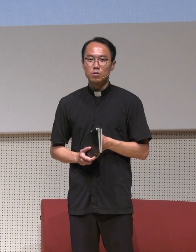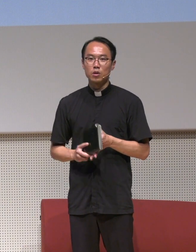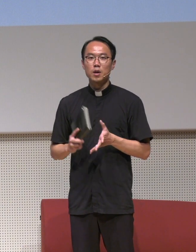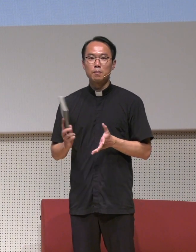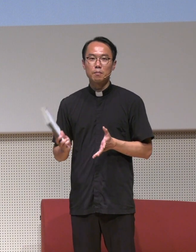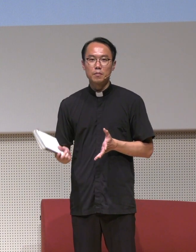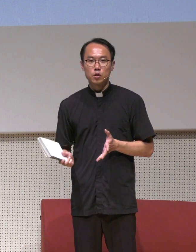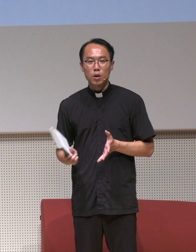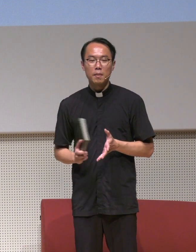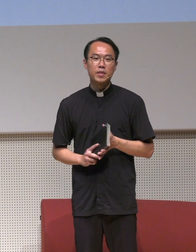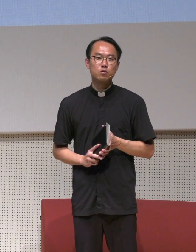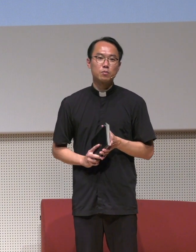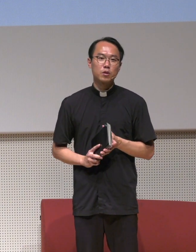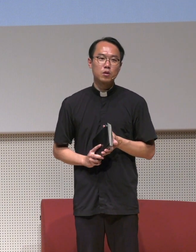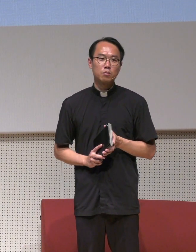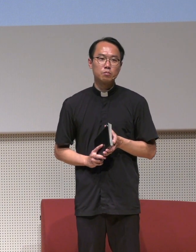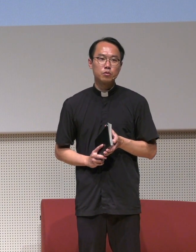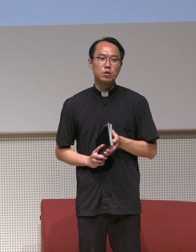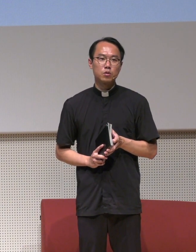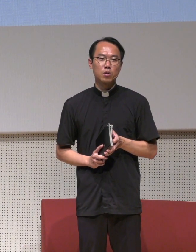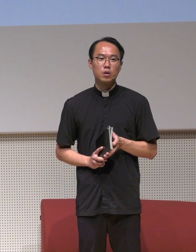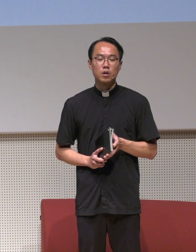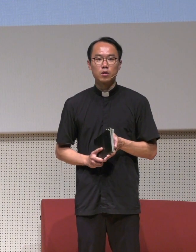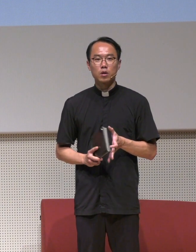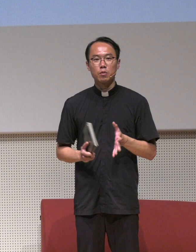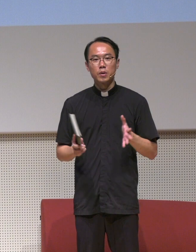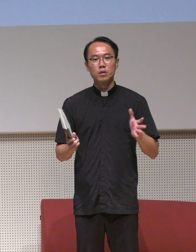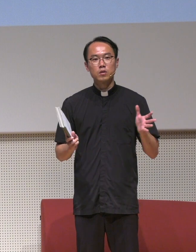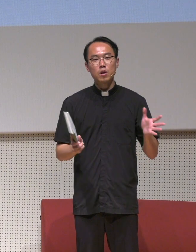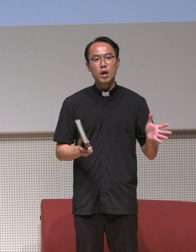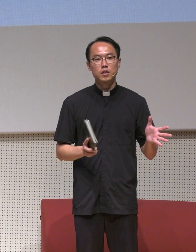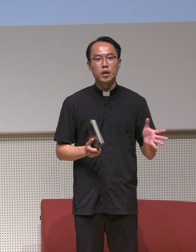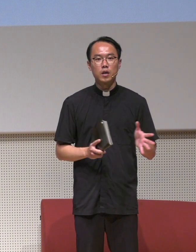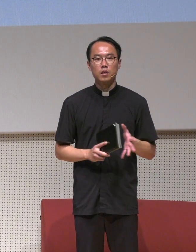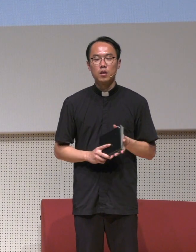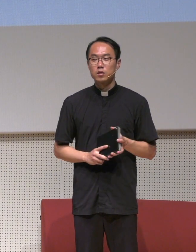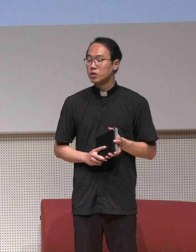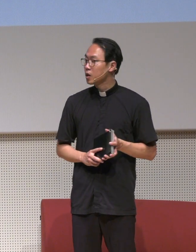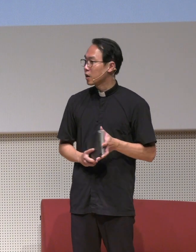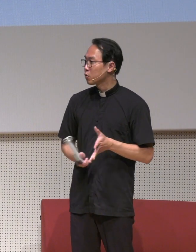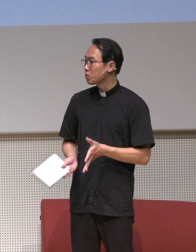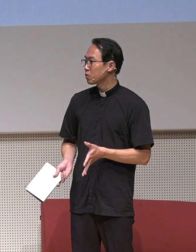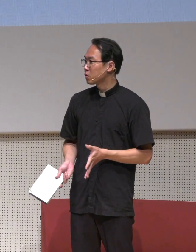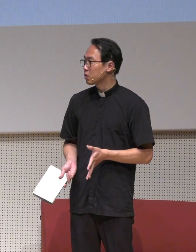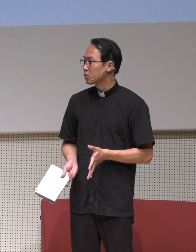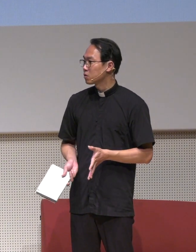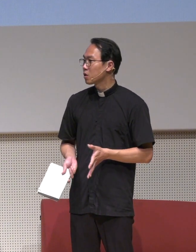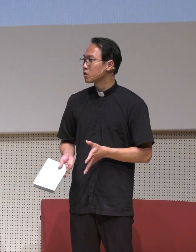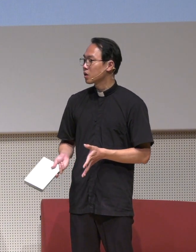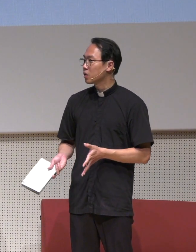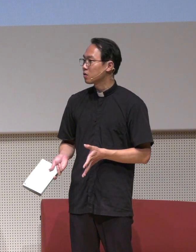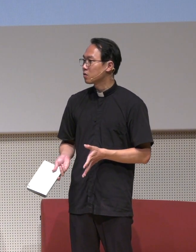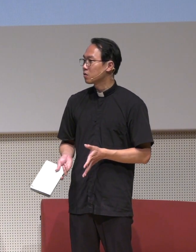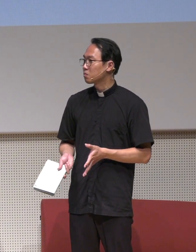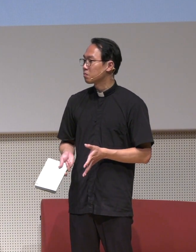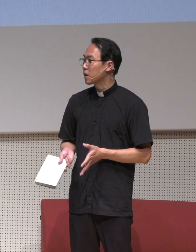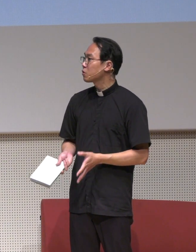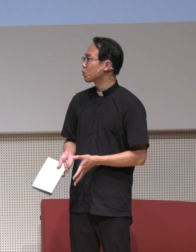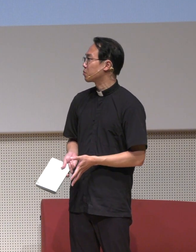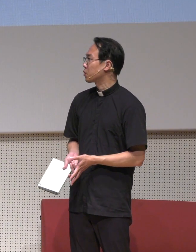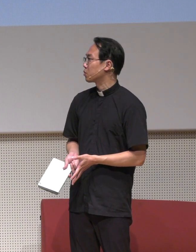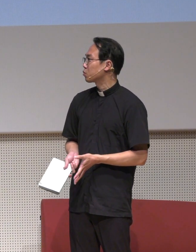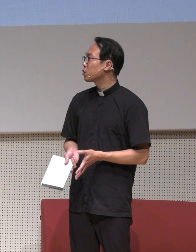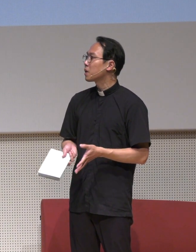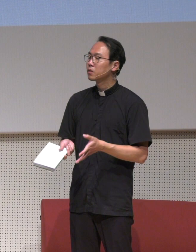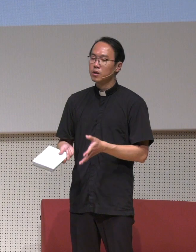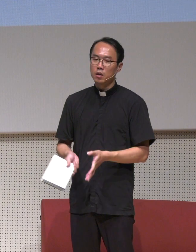또 저희가 그동안 만날 수 없었던 분들이죠 어떻게 보면 청각장애인 사실 라디오로는 청각장애인들을 만날